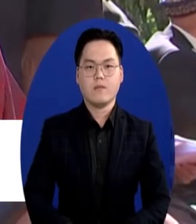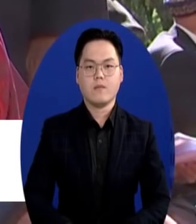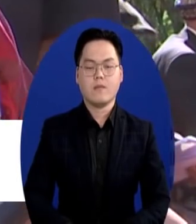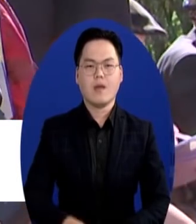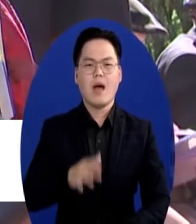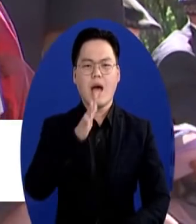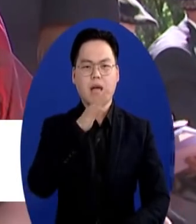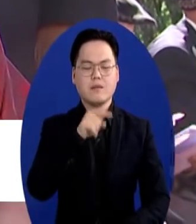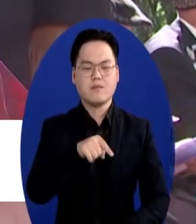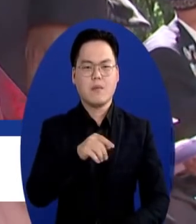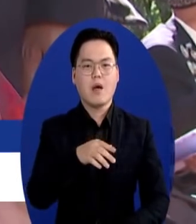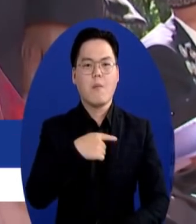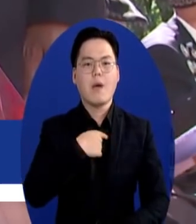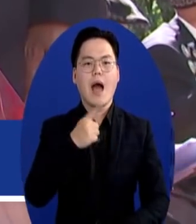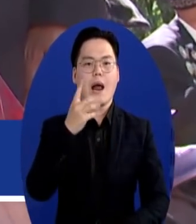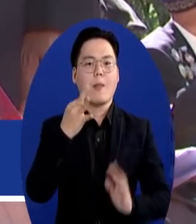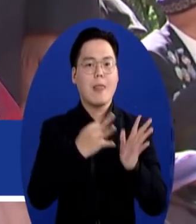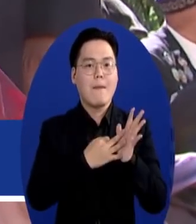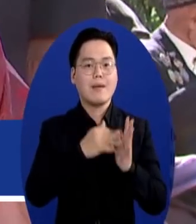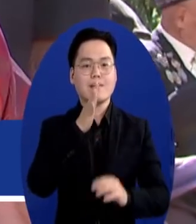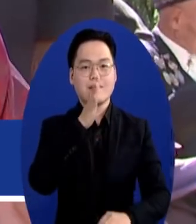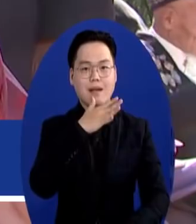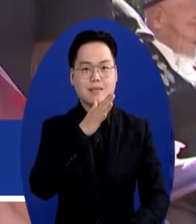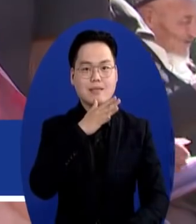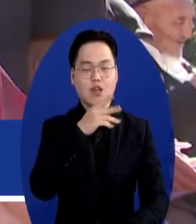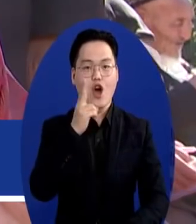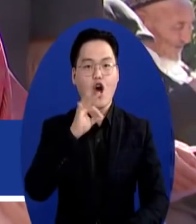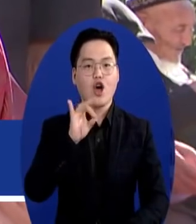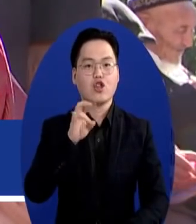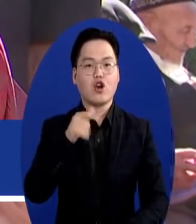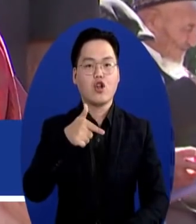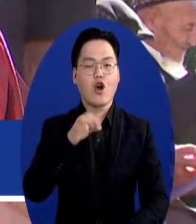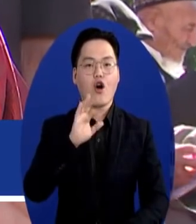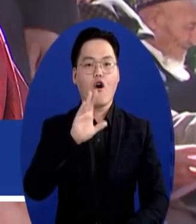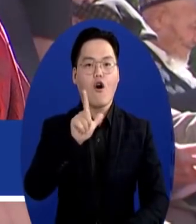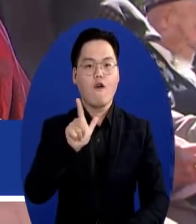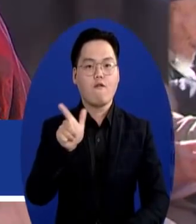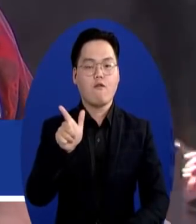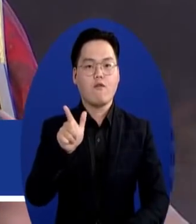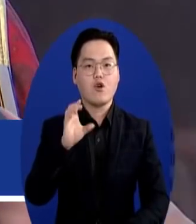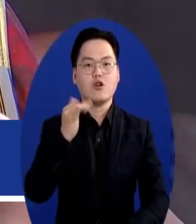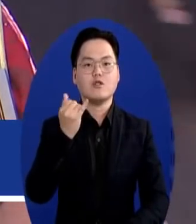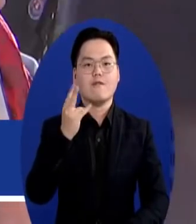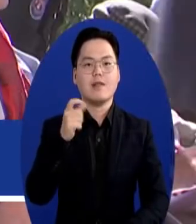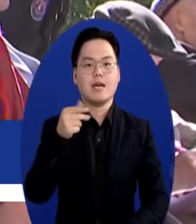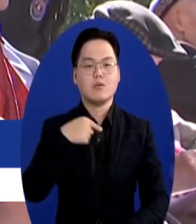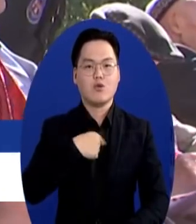Настад байвал байгаад л их юм би 18-тэй дорногоовт оролцчихсэн шүү дээ. Одоо сувилэгчийгээл.